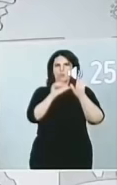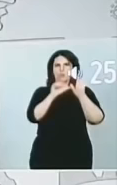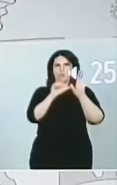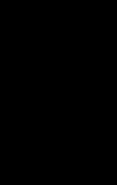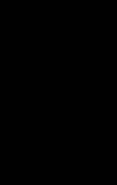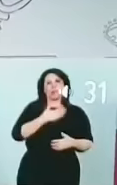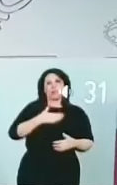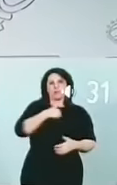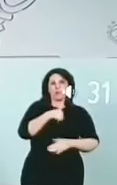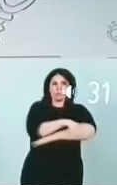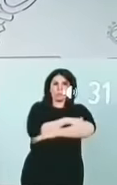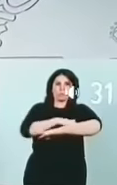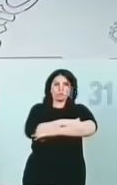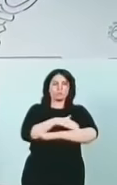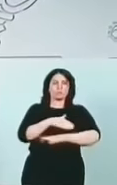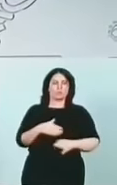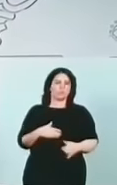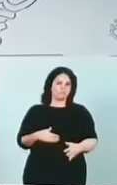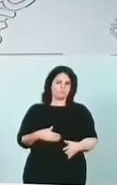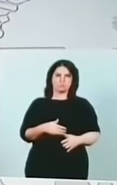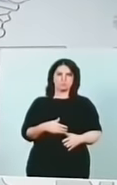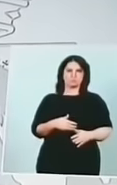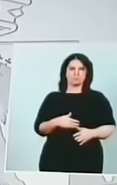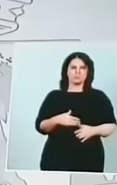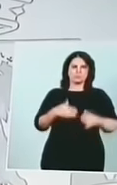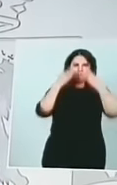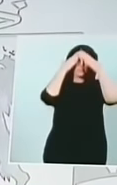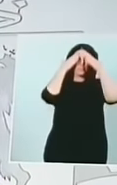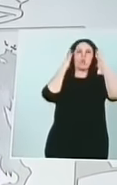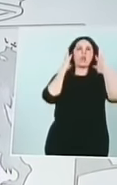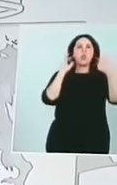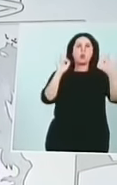لكم. هانتوما الخوت، هو هذا الخطاب.